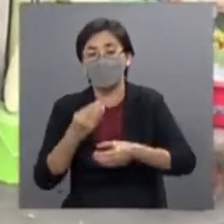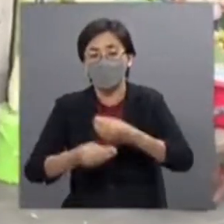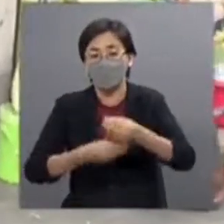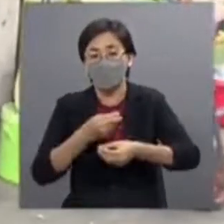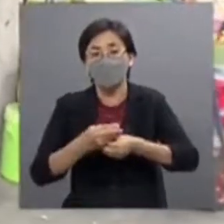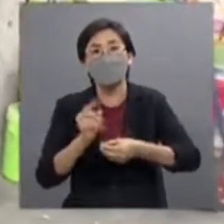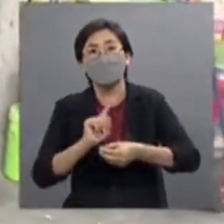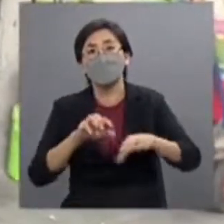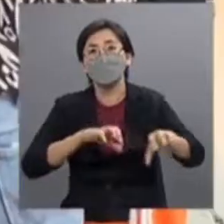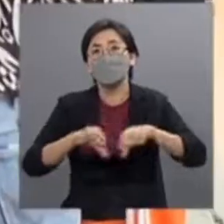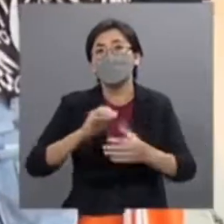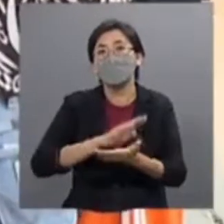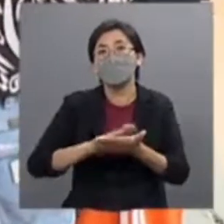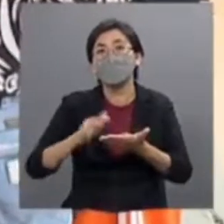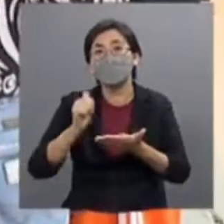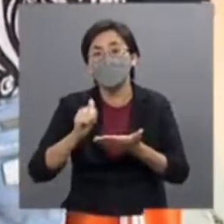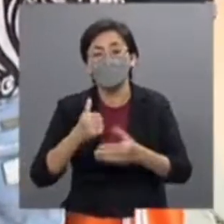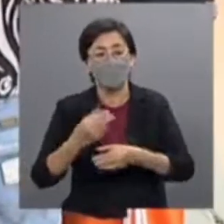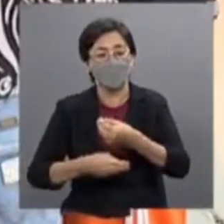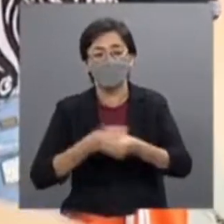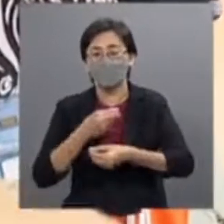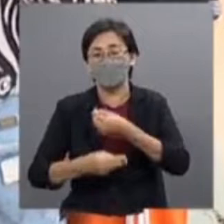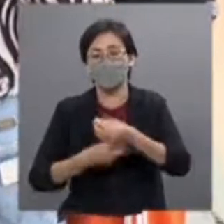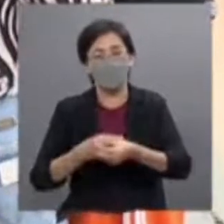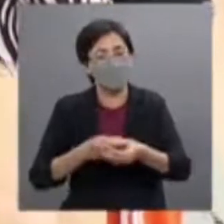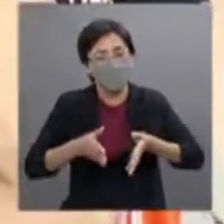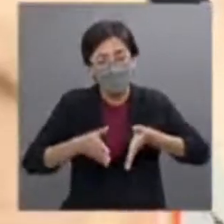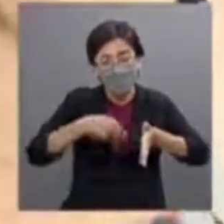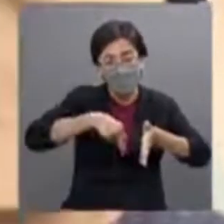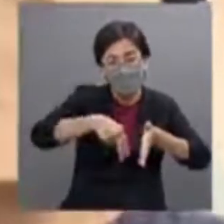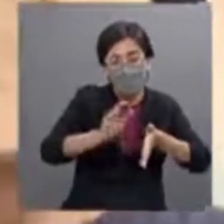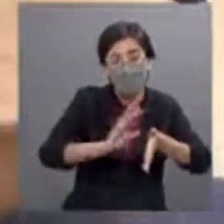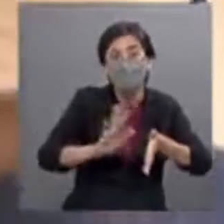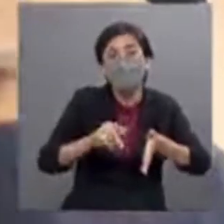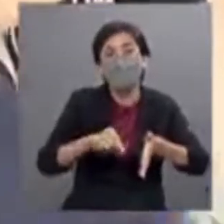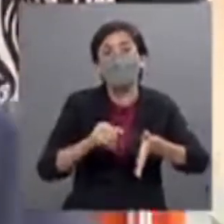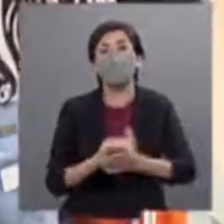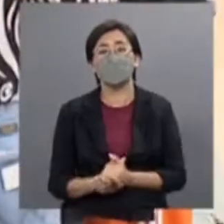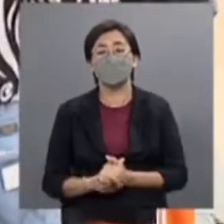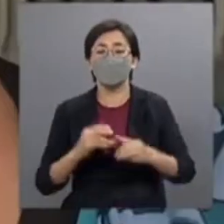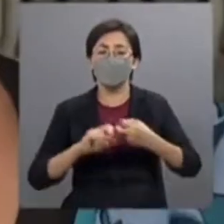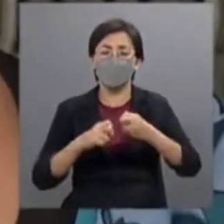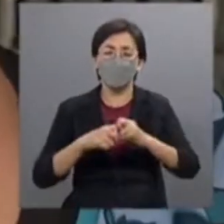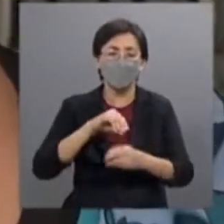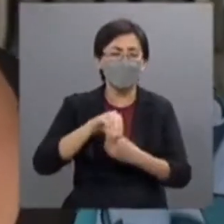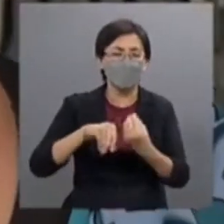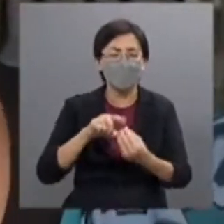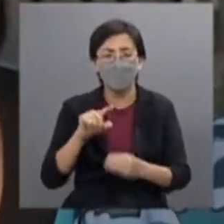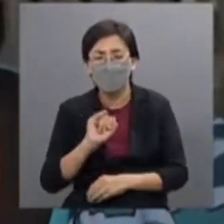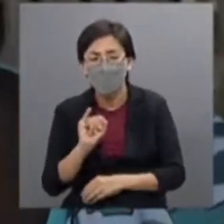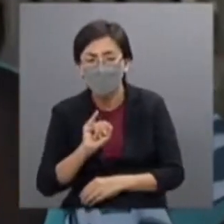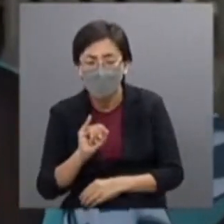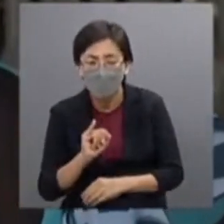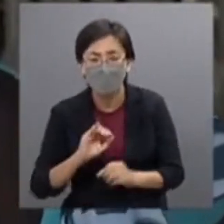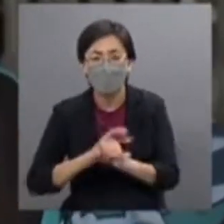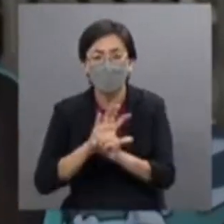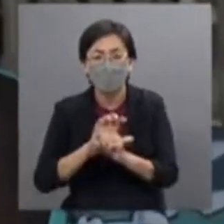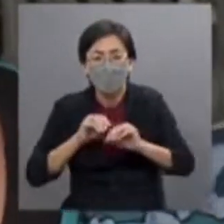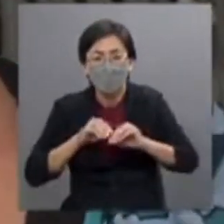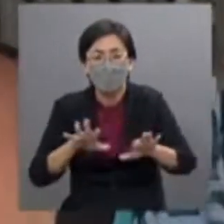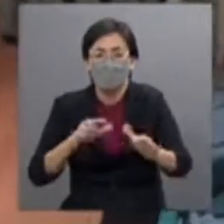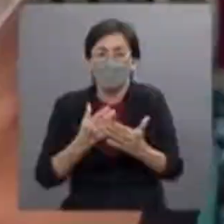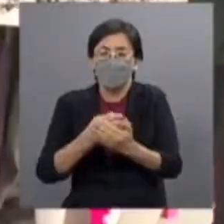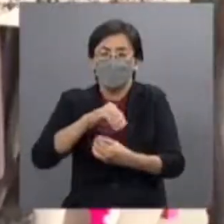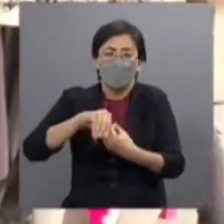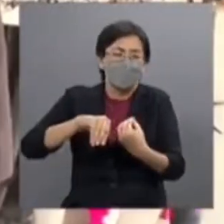ะห้ามค้าขายบนทางเท้าแต่ว่าสถานการณ์ปากท้องเศรษฐกิจที่ย่ำแย่โดยเฉพาะในช่วงสถานการณ์โควิดที่ผ่านมาค่ะก็ทำ